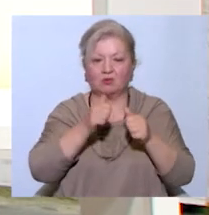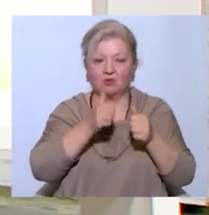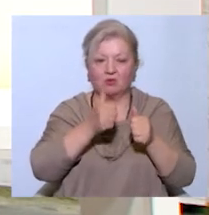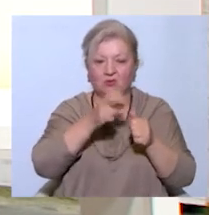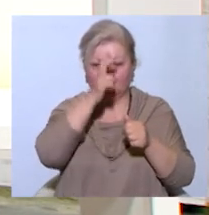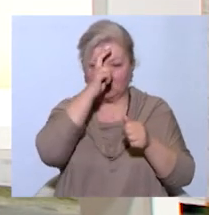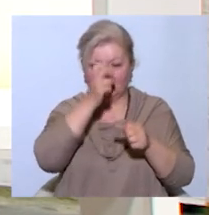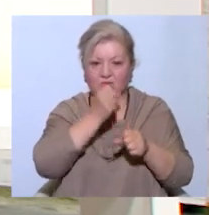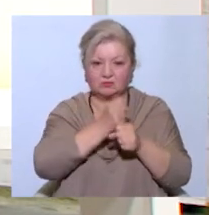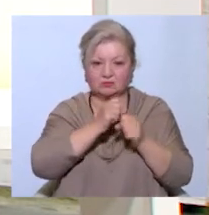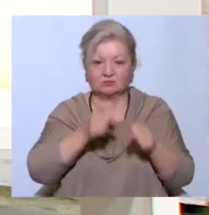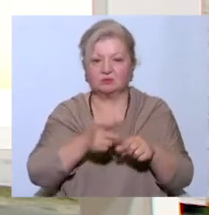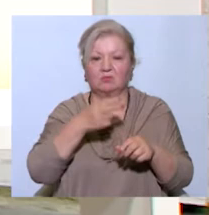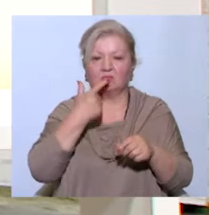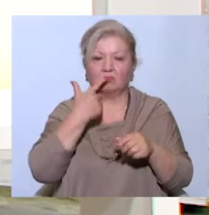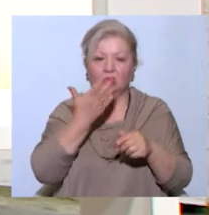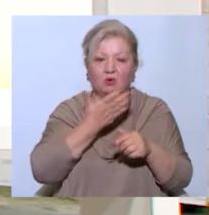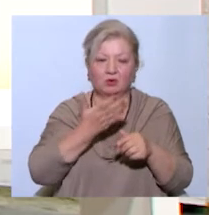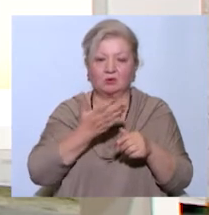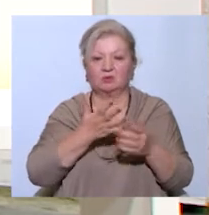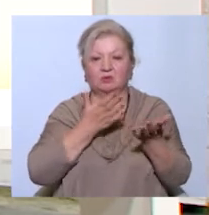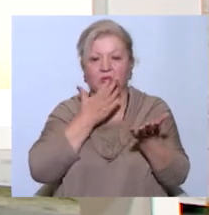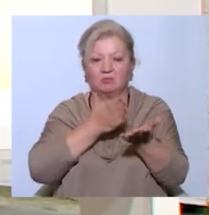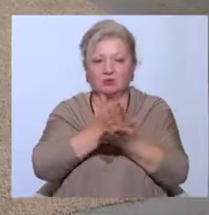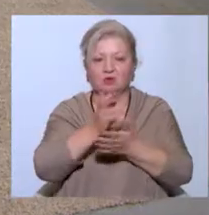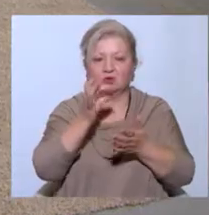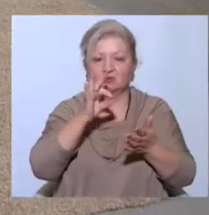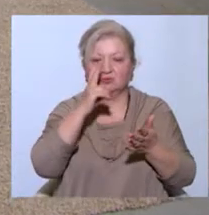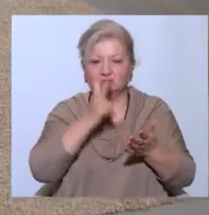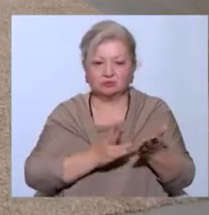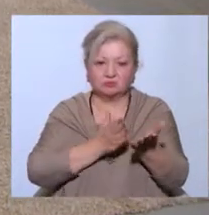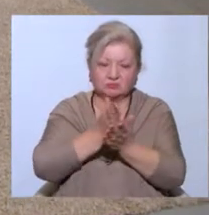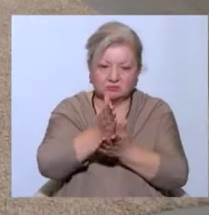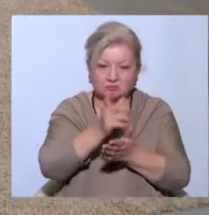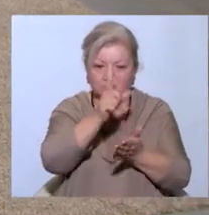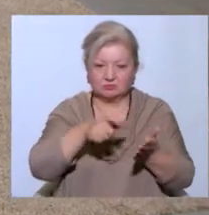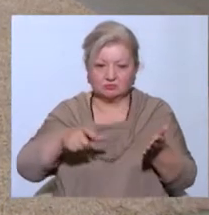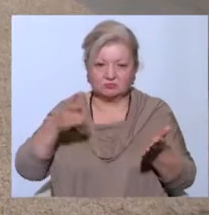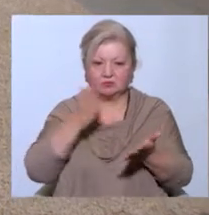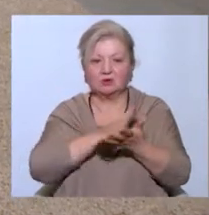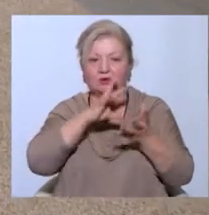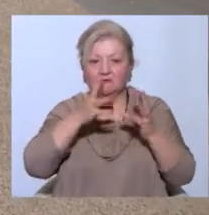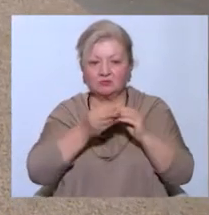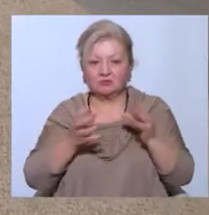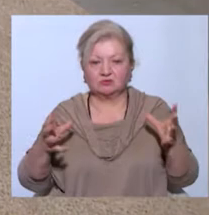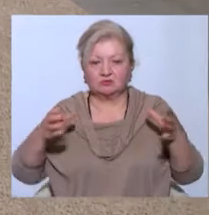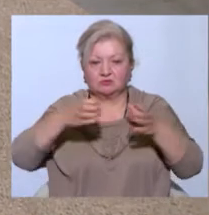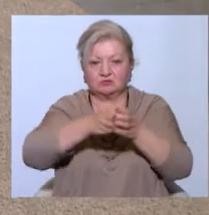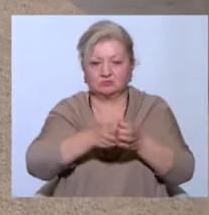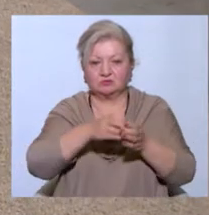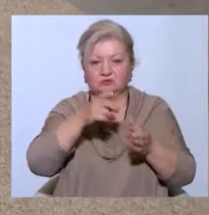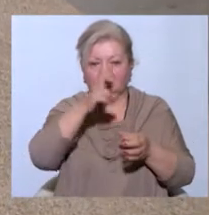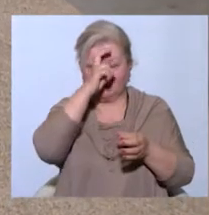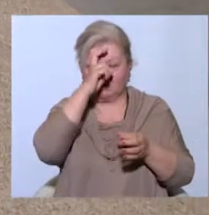როგორ უმკლავდება პოლიტიკური მიმართულებით, სოციალური მოსახლეობის მიმართულებით და შევკრათ მთლიანად ქვეყანას და წარმოვიდგენთ